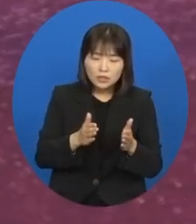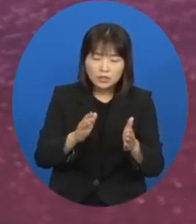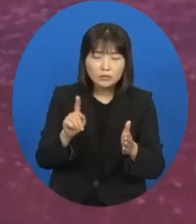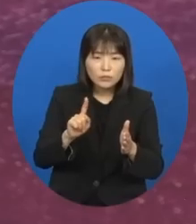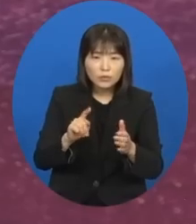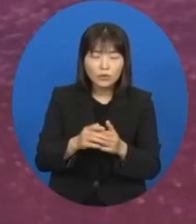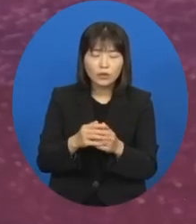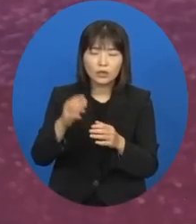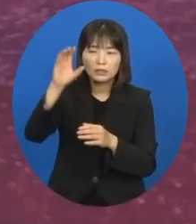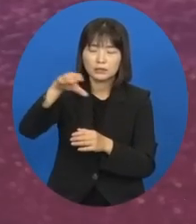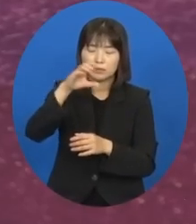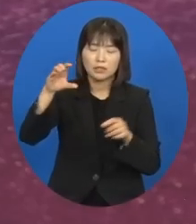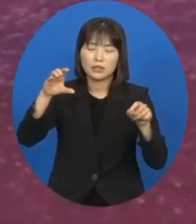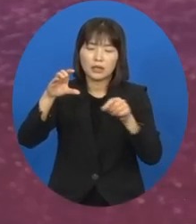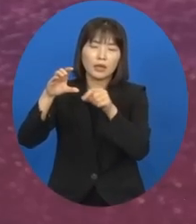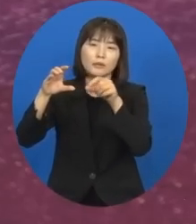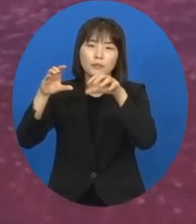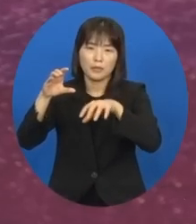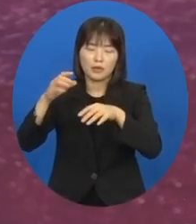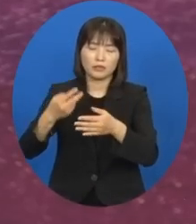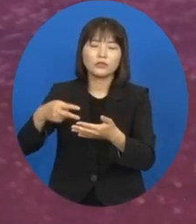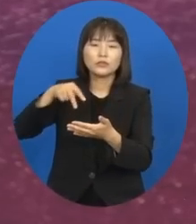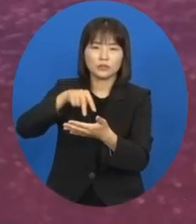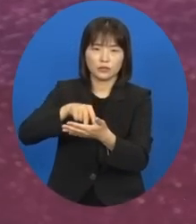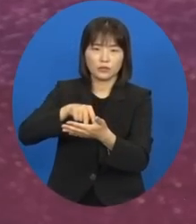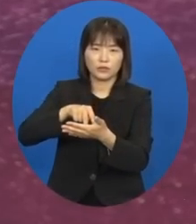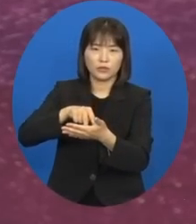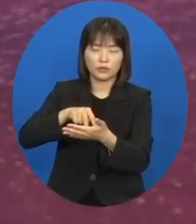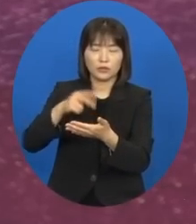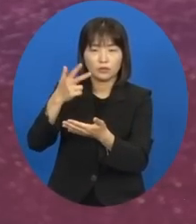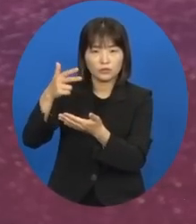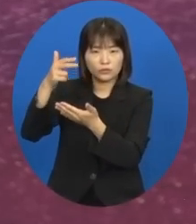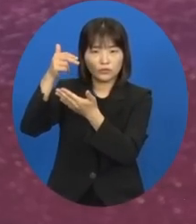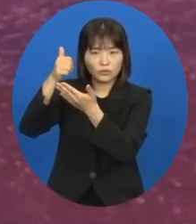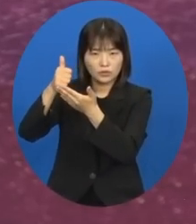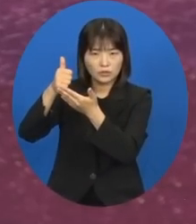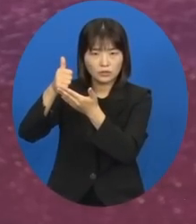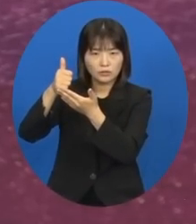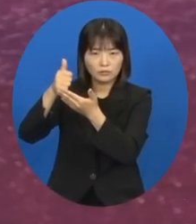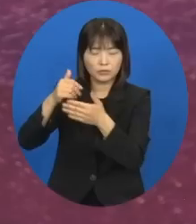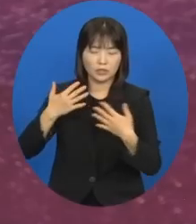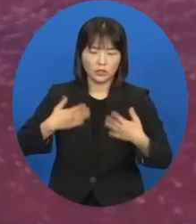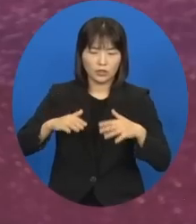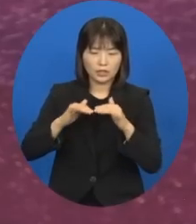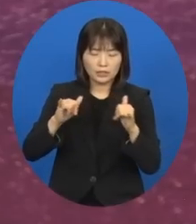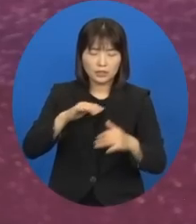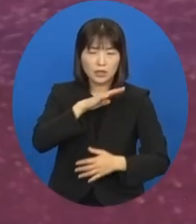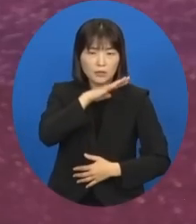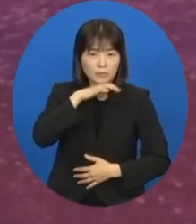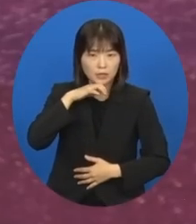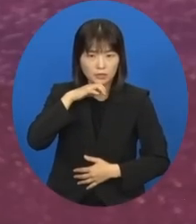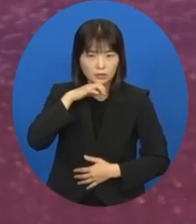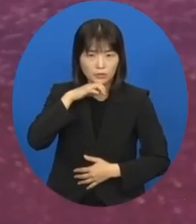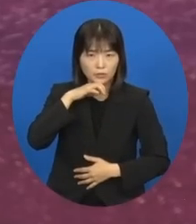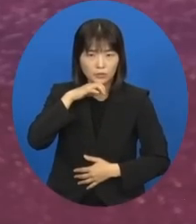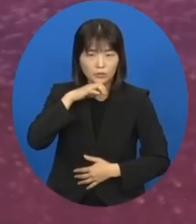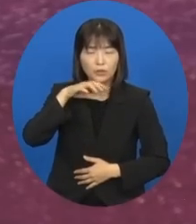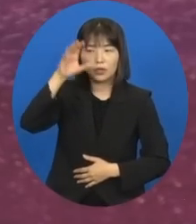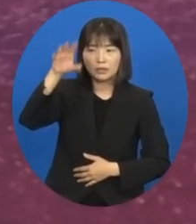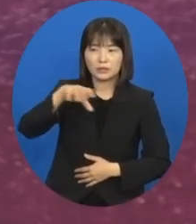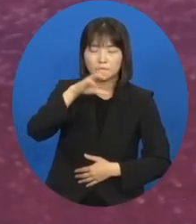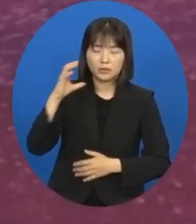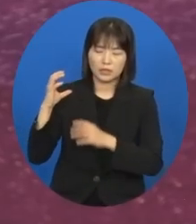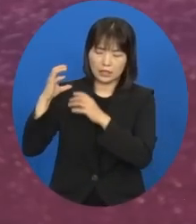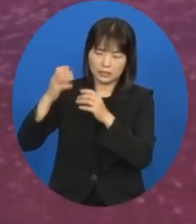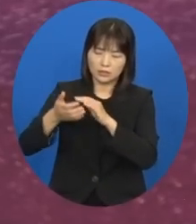것입니다 주님은 그렇게 연약한 자 베드로를 십자가